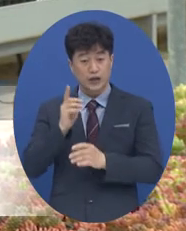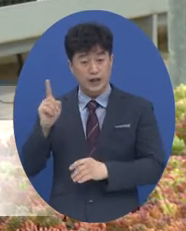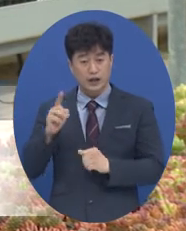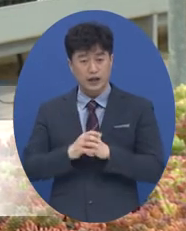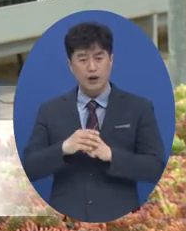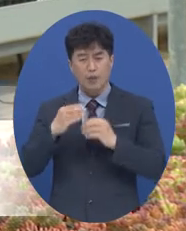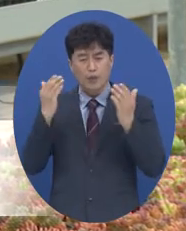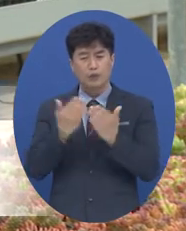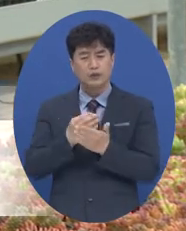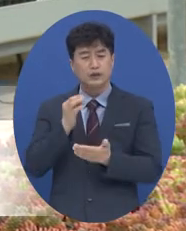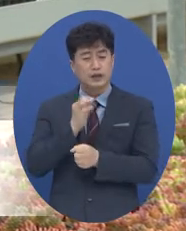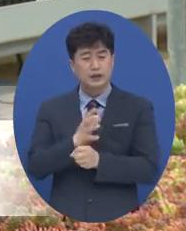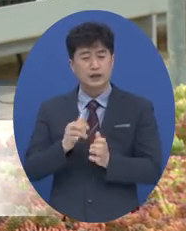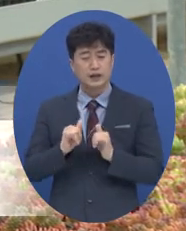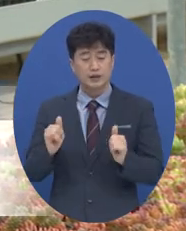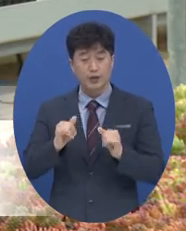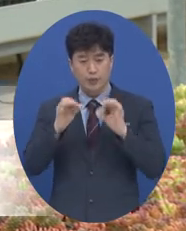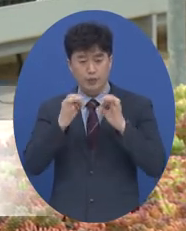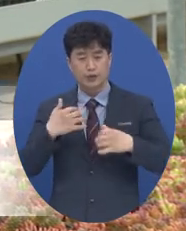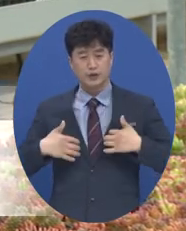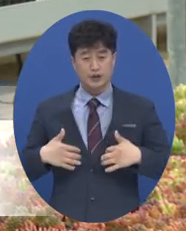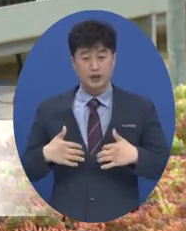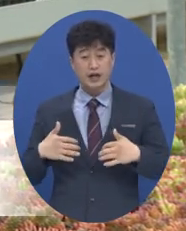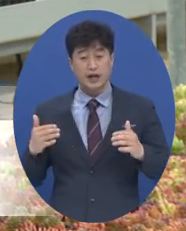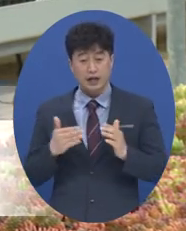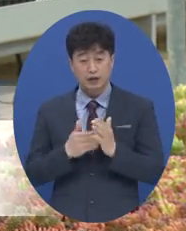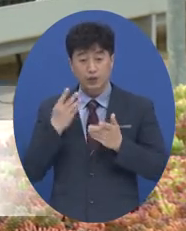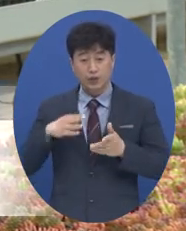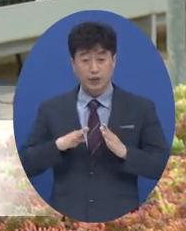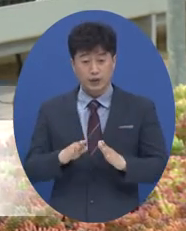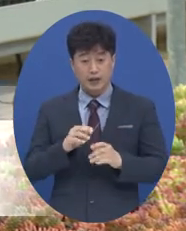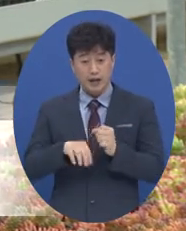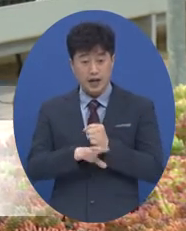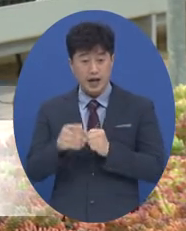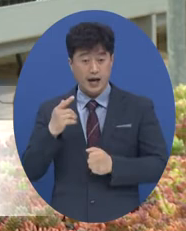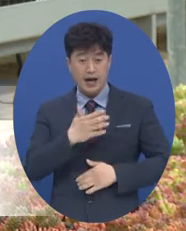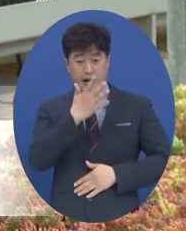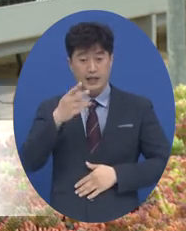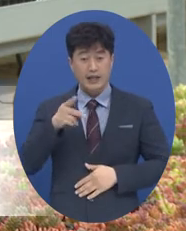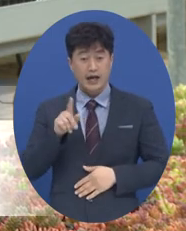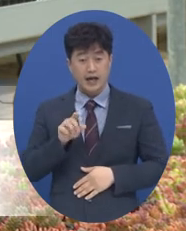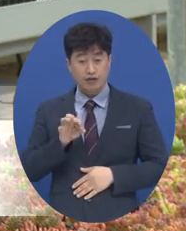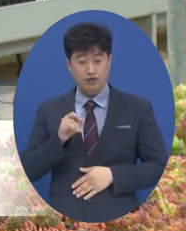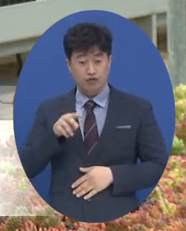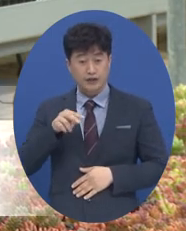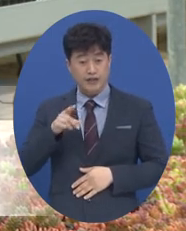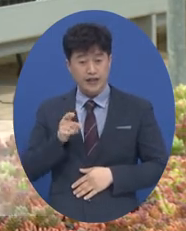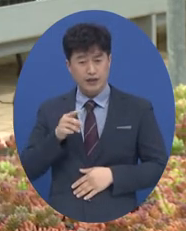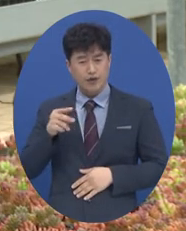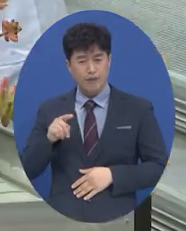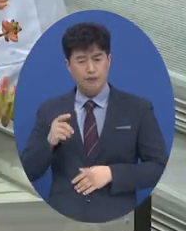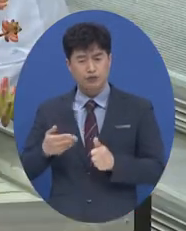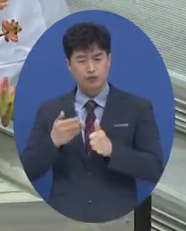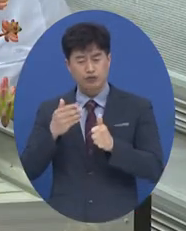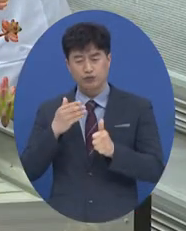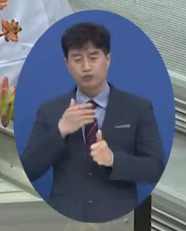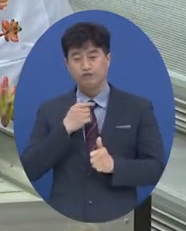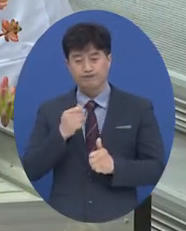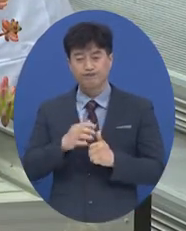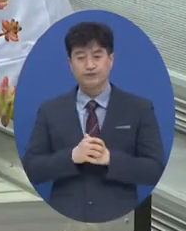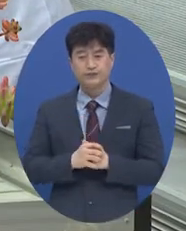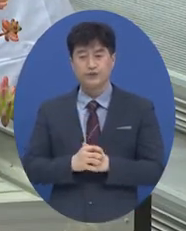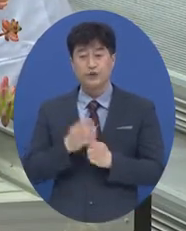보고 즐길 수 있도록 저희 경기도에서는 다양하고 아름다운 다해 식물 3 덤을 육성 코자 합니다